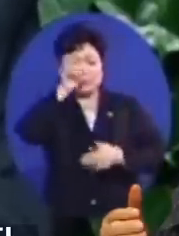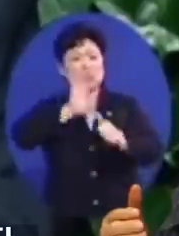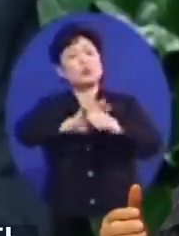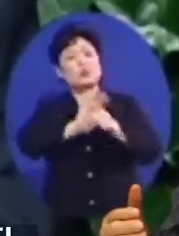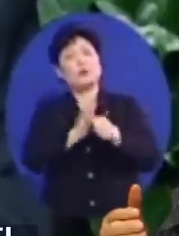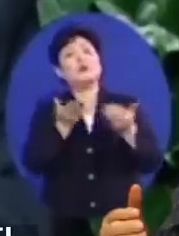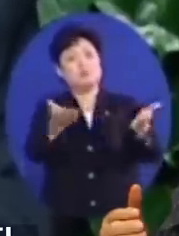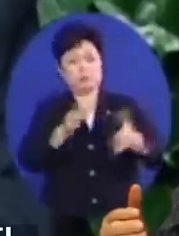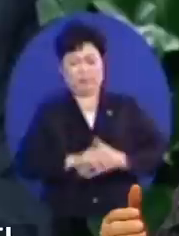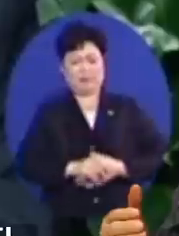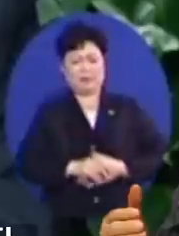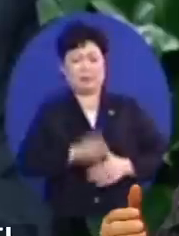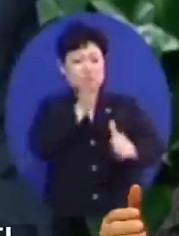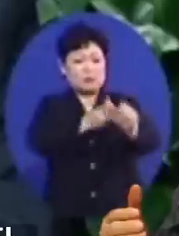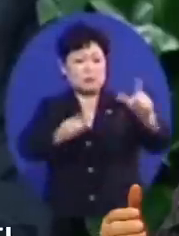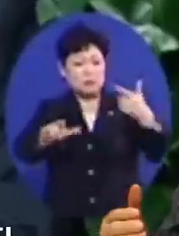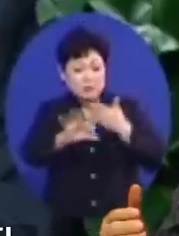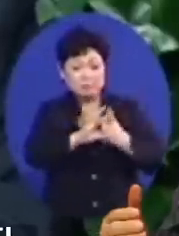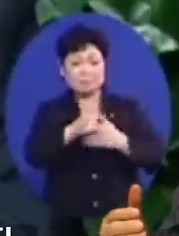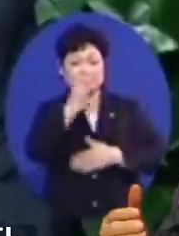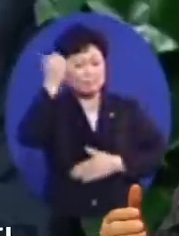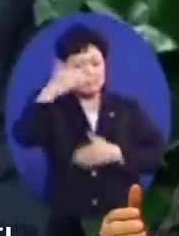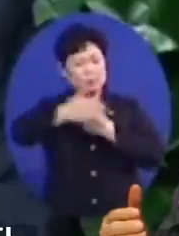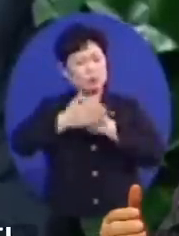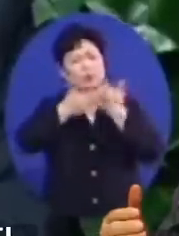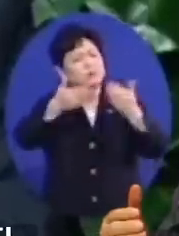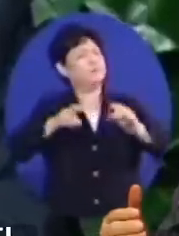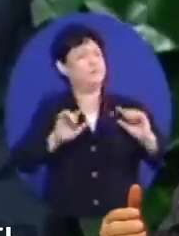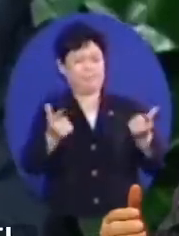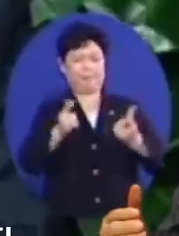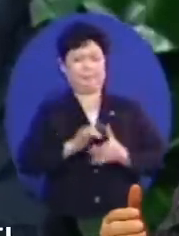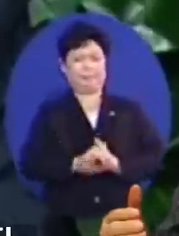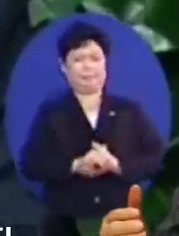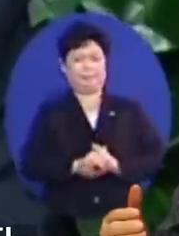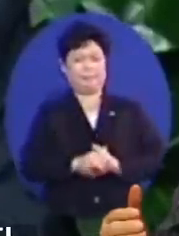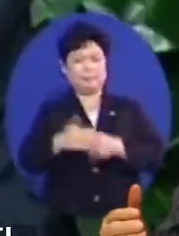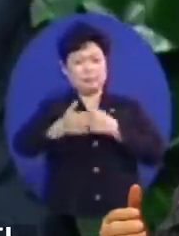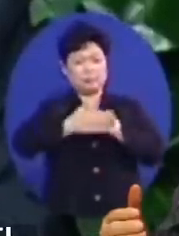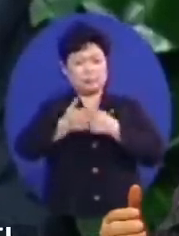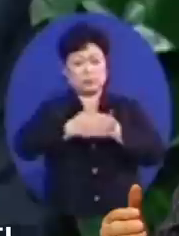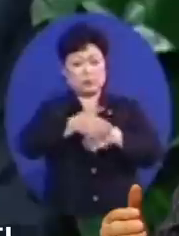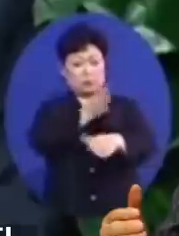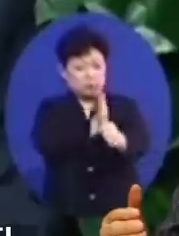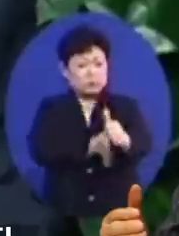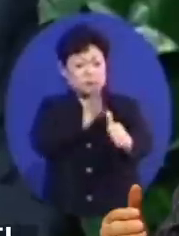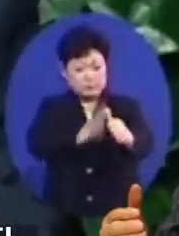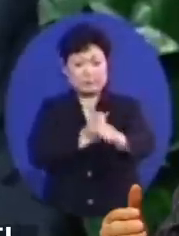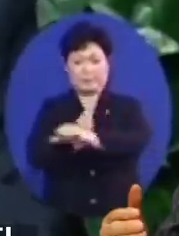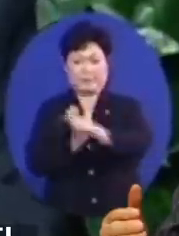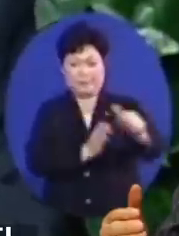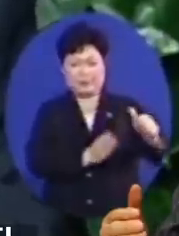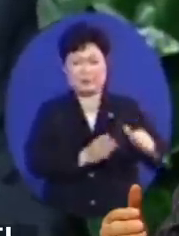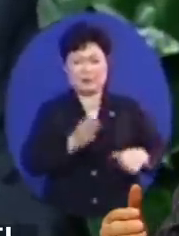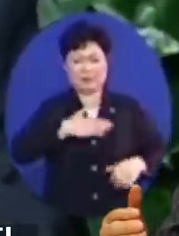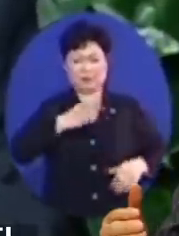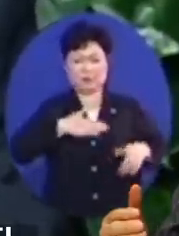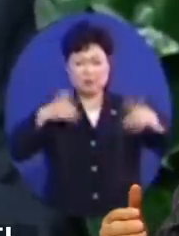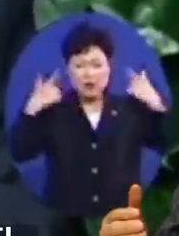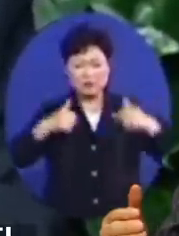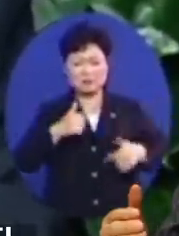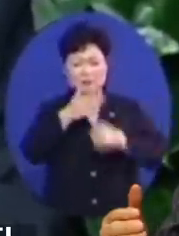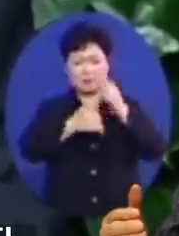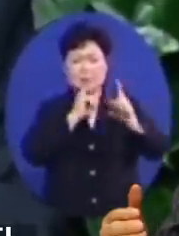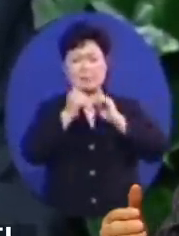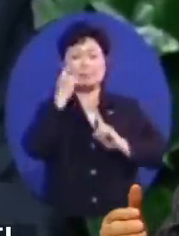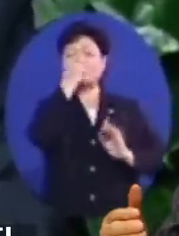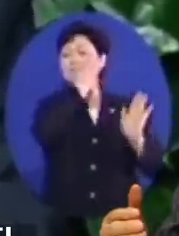것입니다. 안 구하면 성령께서 안 도와주시는 것입니다. 도와달라고 해야 되는 것입니다. 저도 항상 하나님 말씀을 증거하러